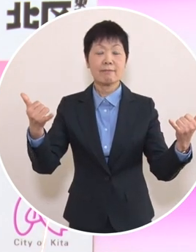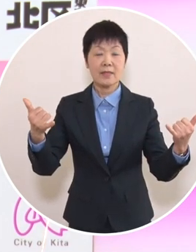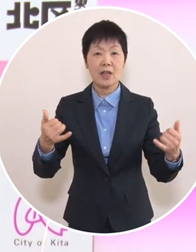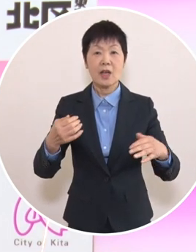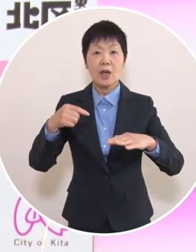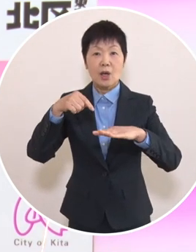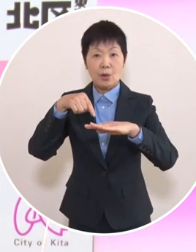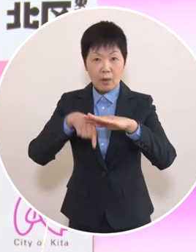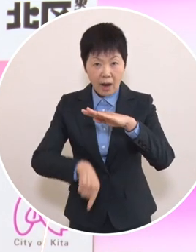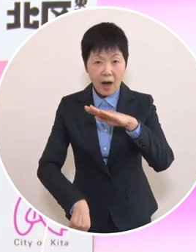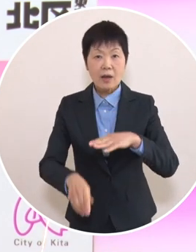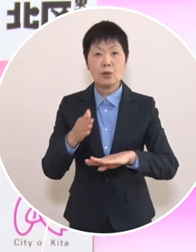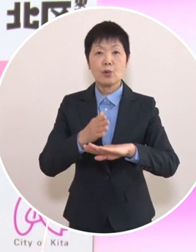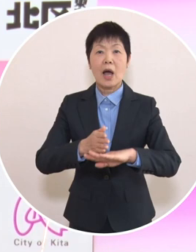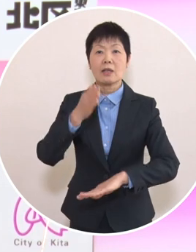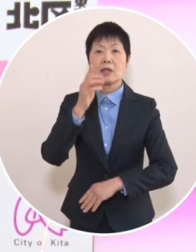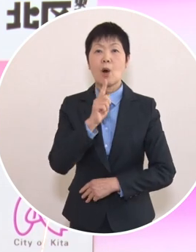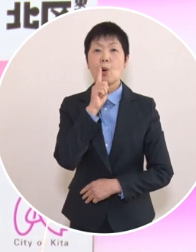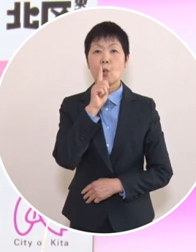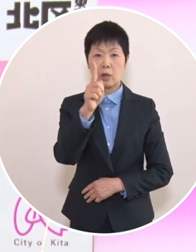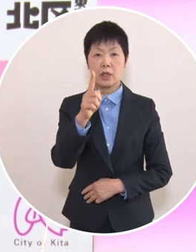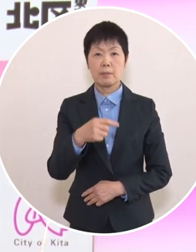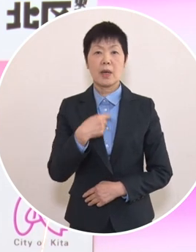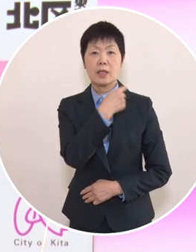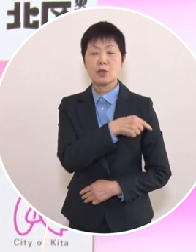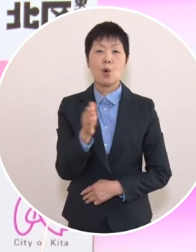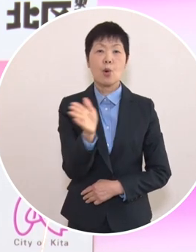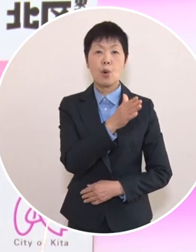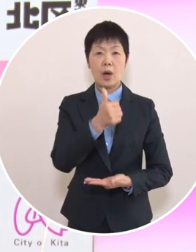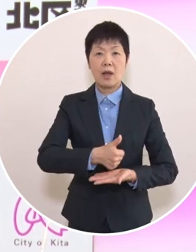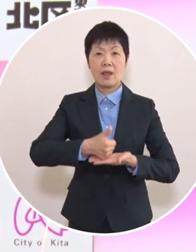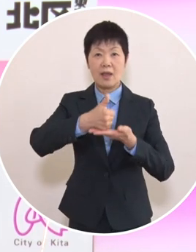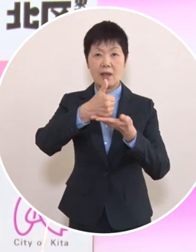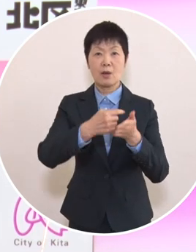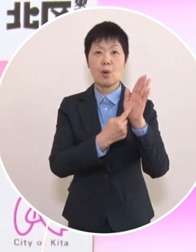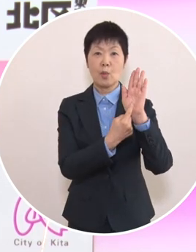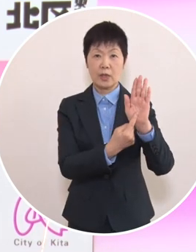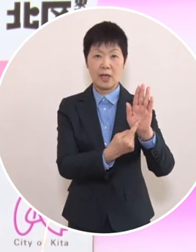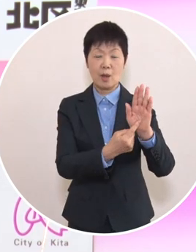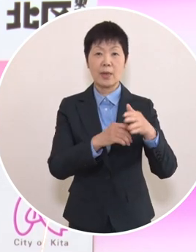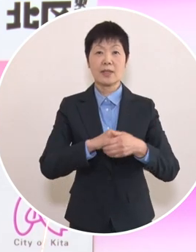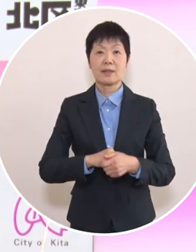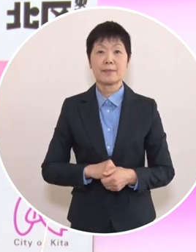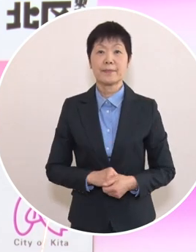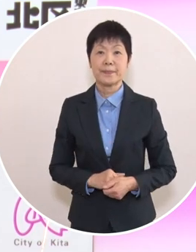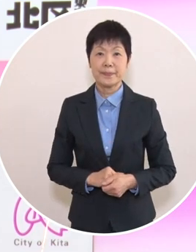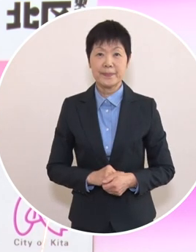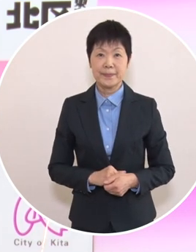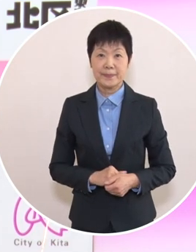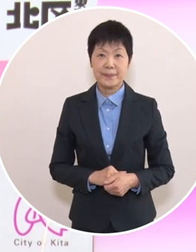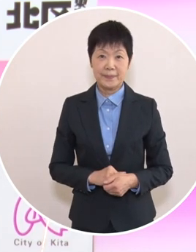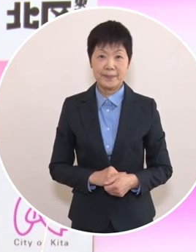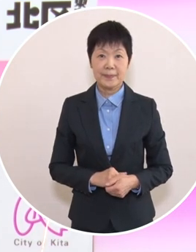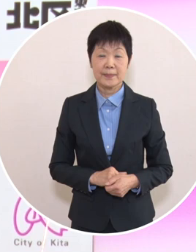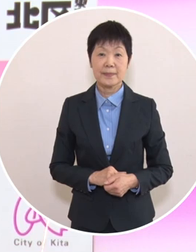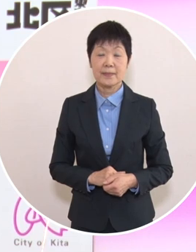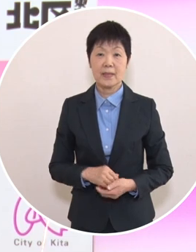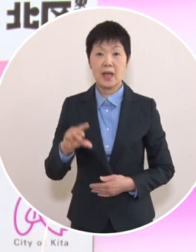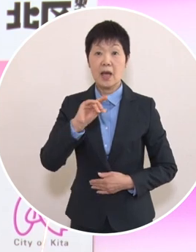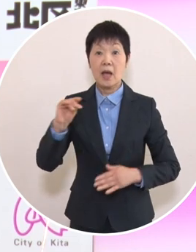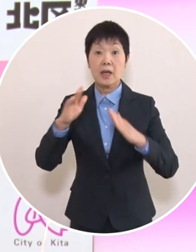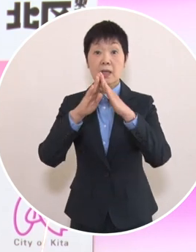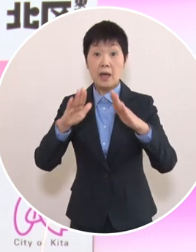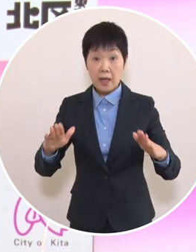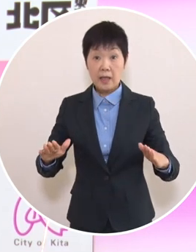深く感謝し心から敬意を表すものでございます区議会